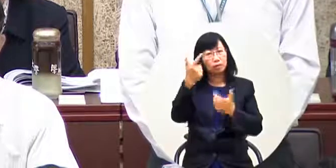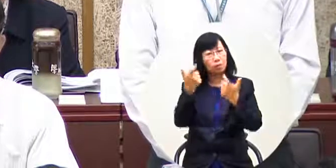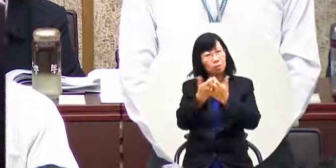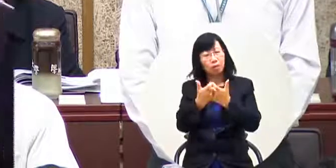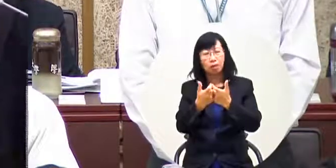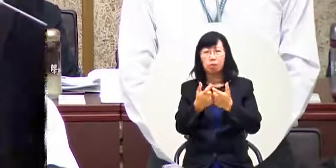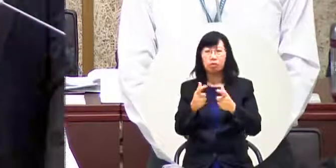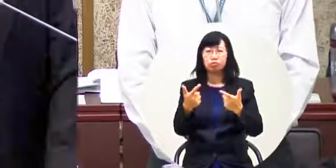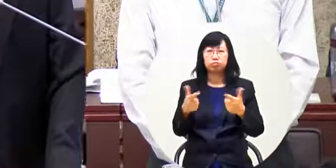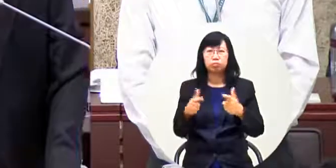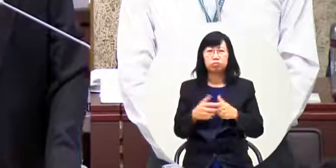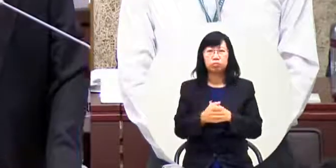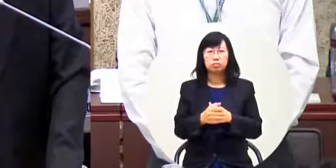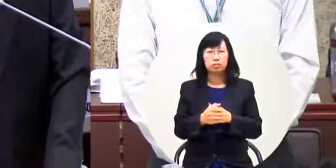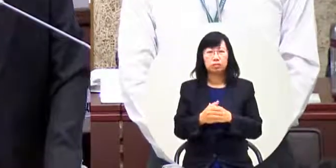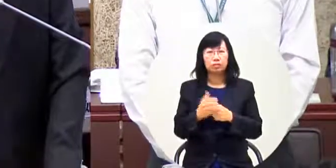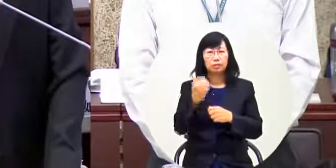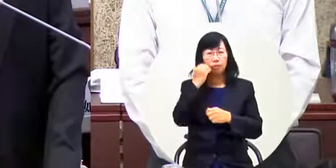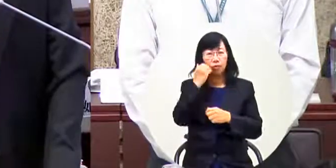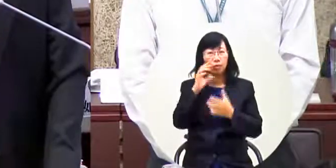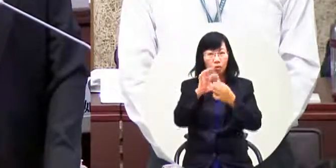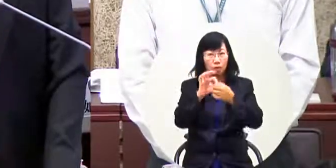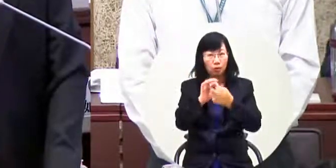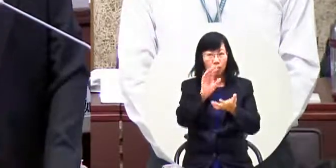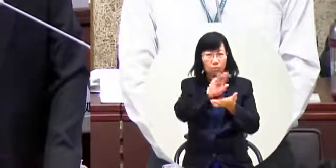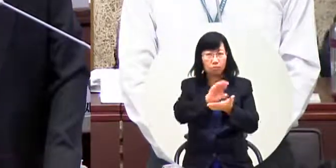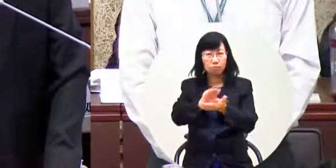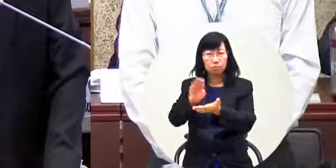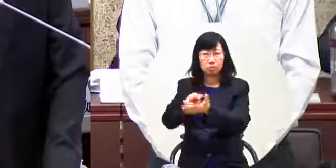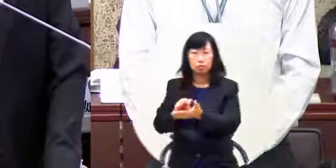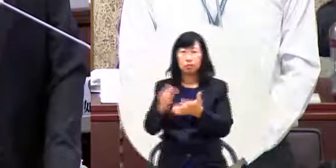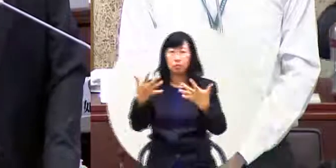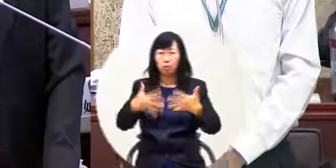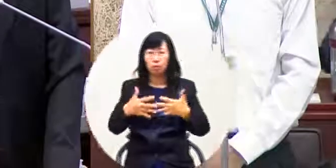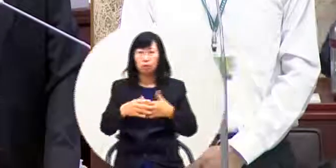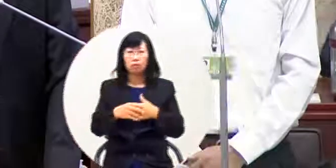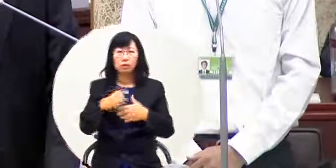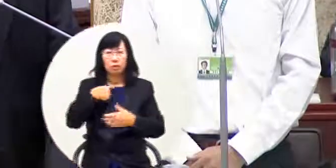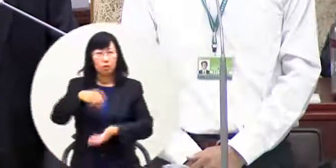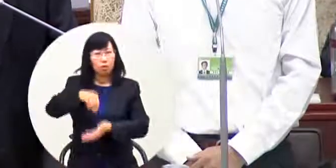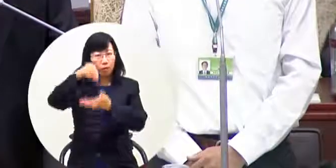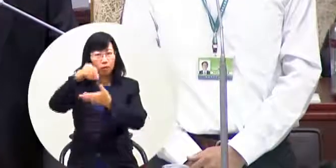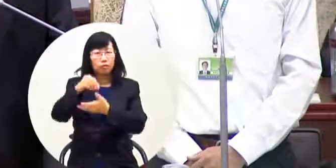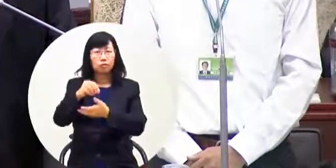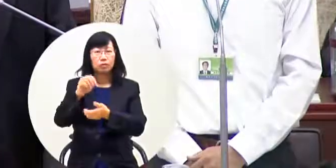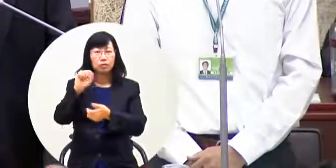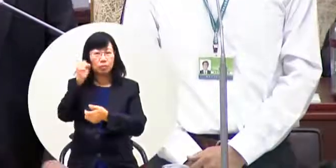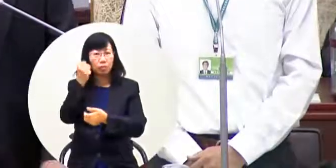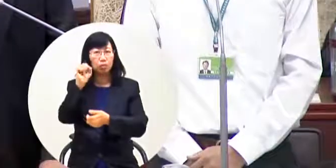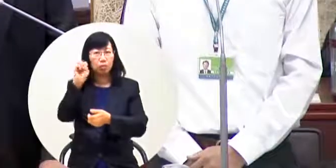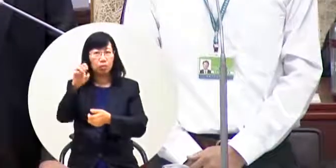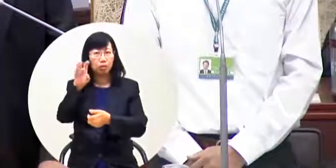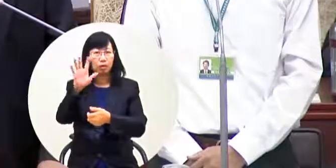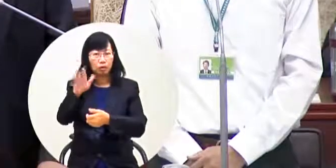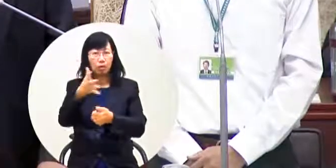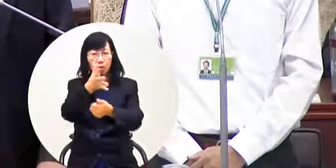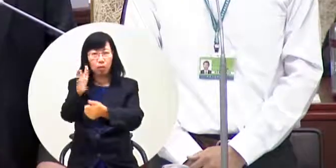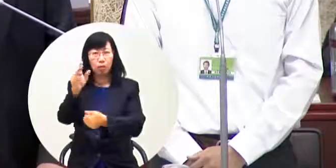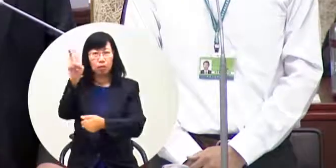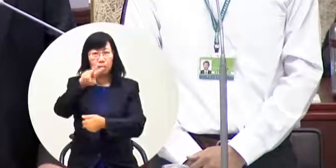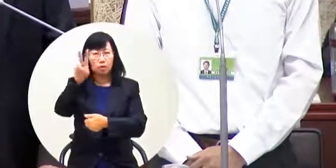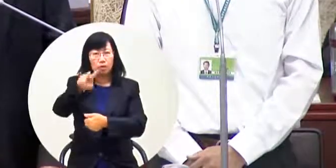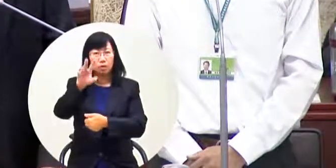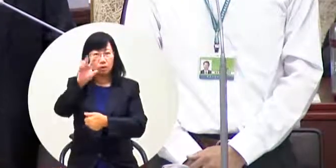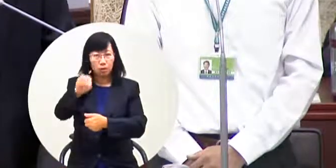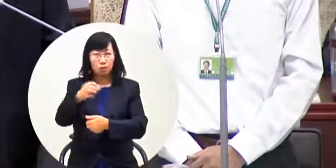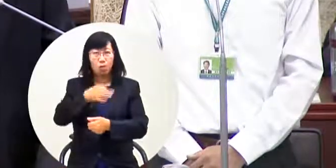一个停车的问题，我们也有很多的建议。2000万够吗？有没有再更具体一点的？高雄市民的